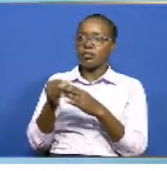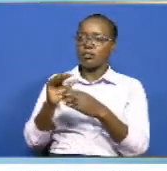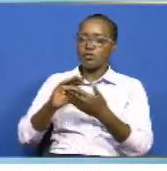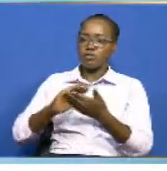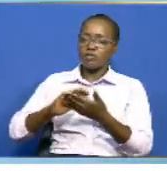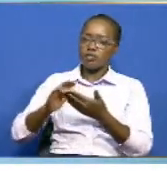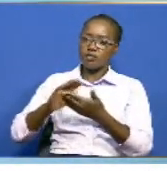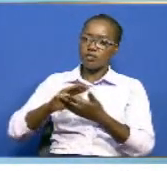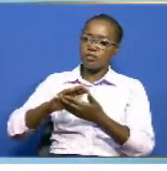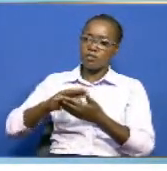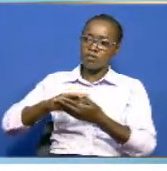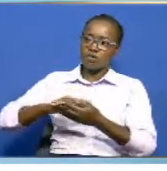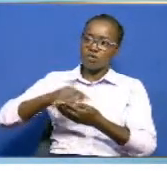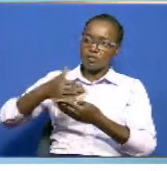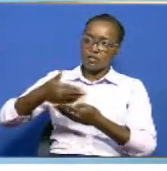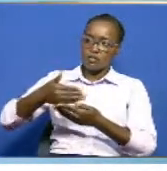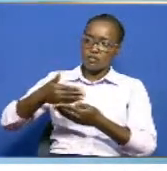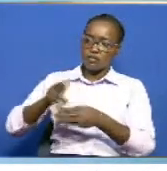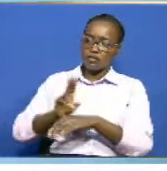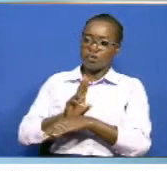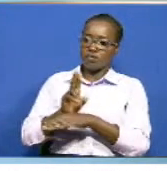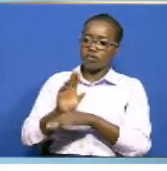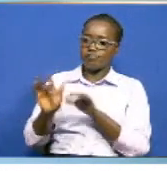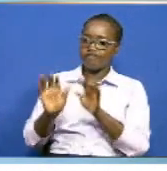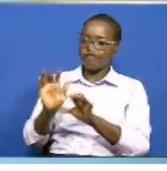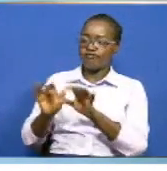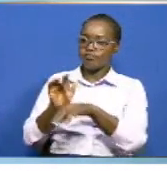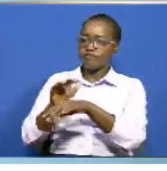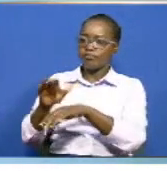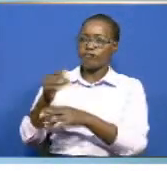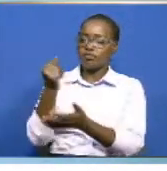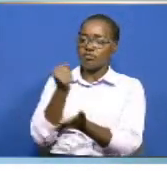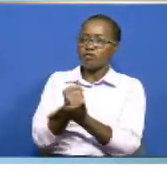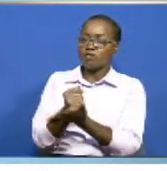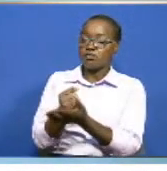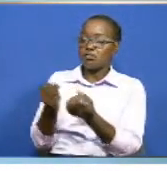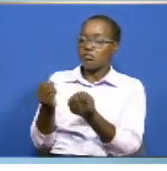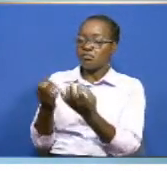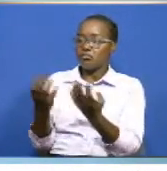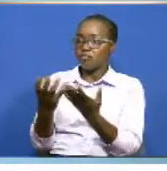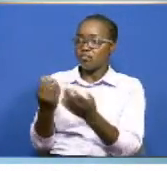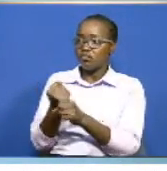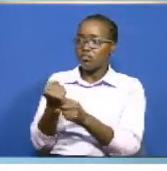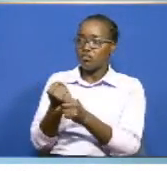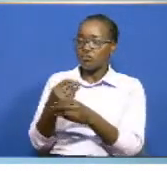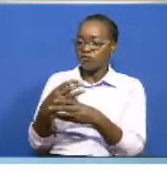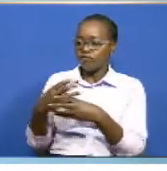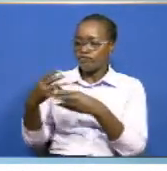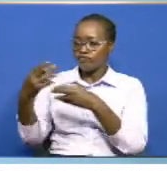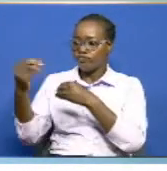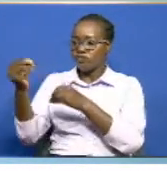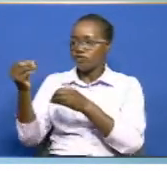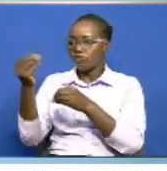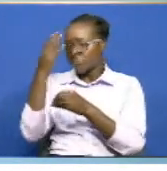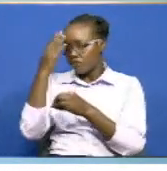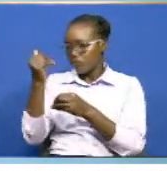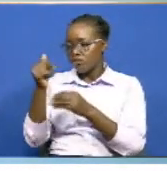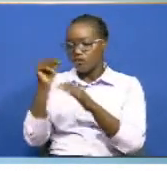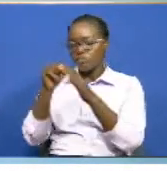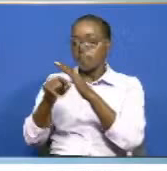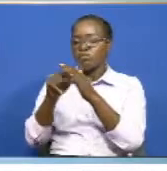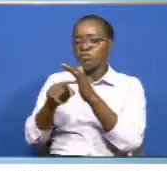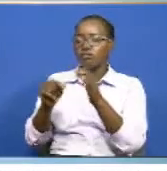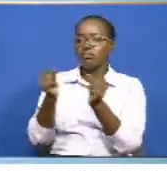ili uweze kuchapisha report yako ifike wapi, ofisini. So najua kuna wengi sana kazi iliisha kwa sababu hawangepata access